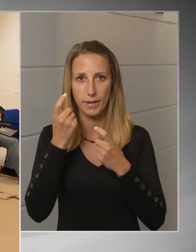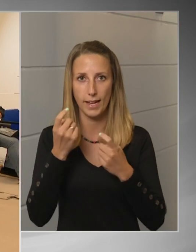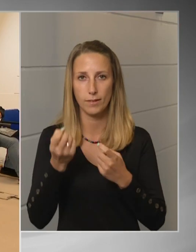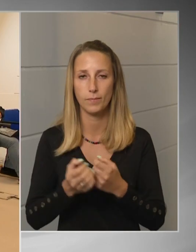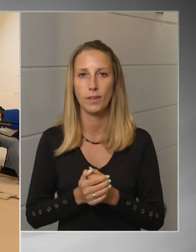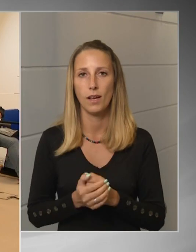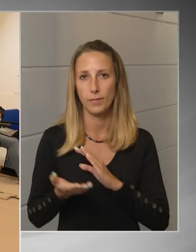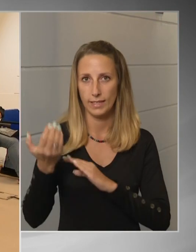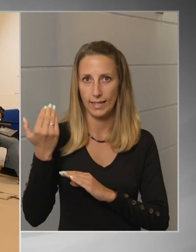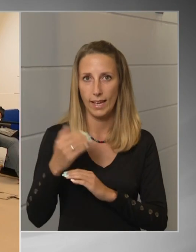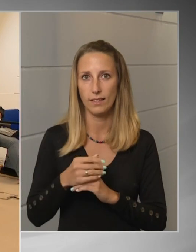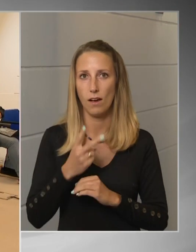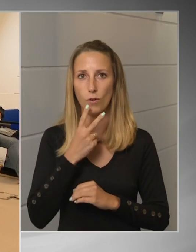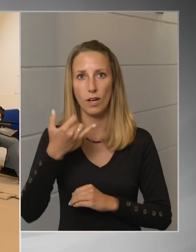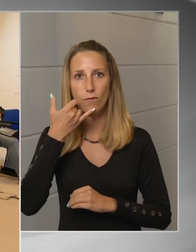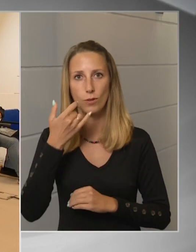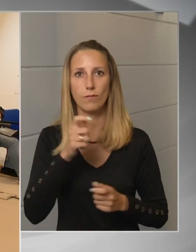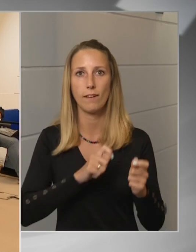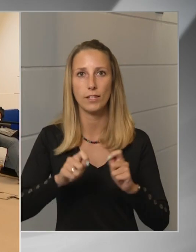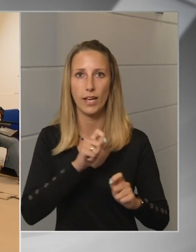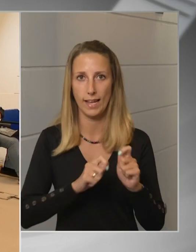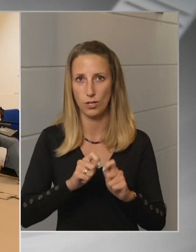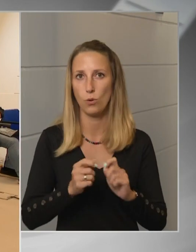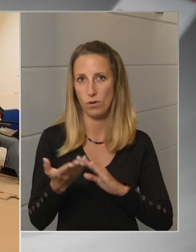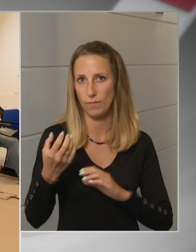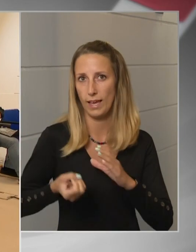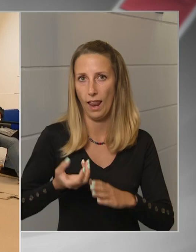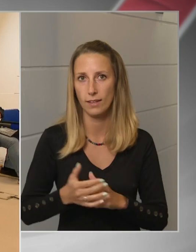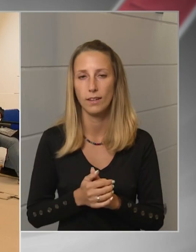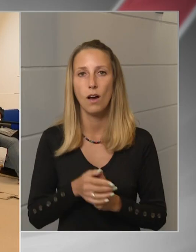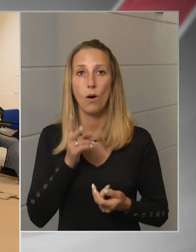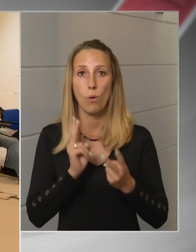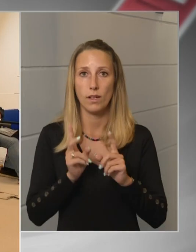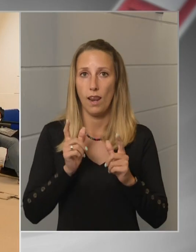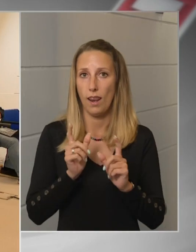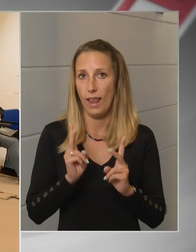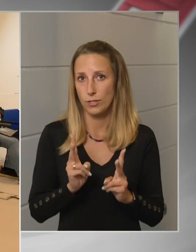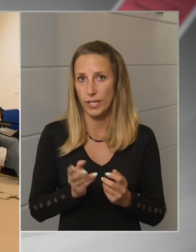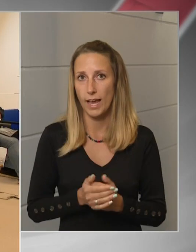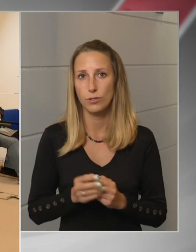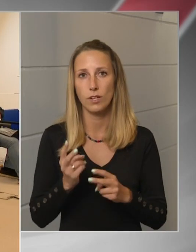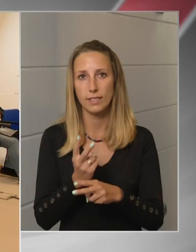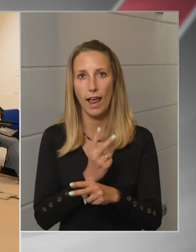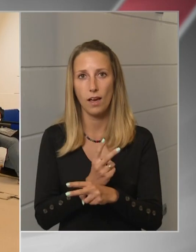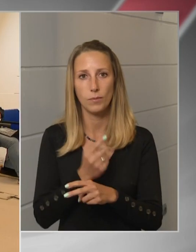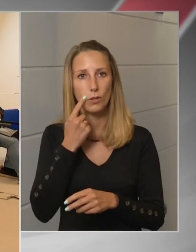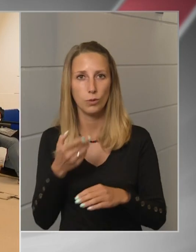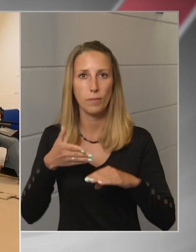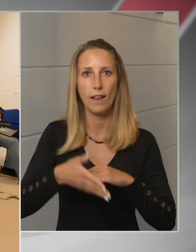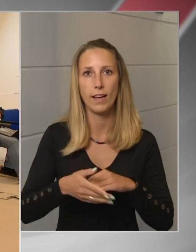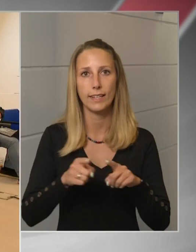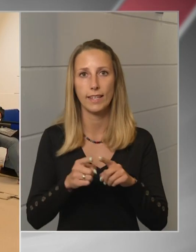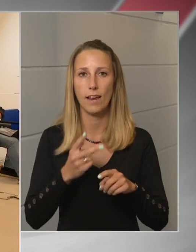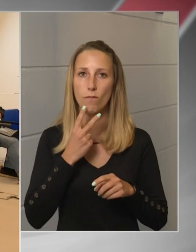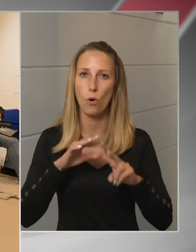egyébként annól mondjuk már a Vodafone felvásárlásakor is, hogy mégis hogyan lehetséges az, hogy az állam bele tud vágni ilyen